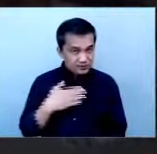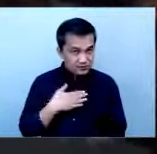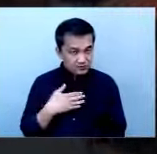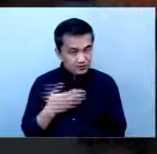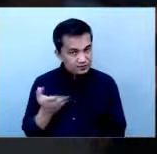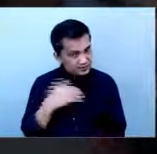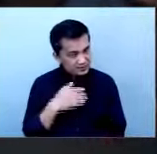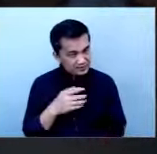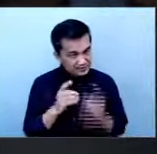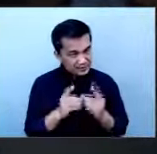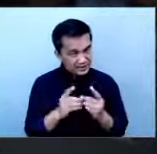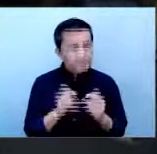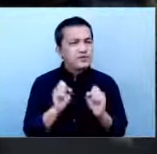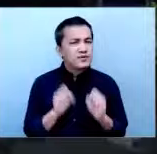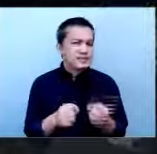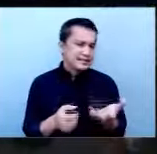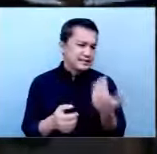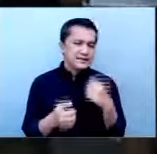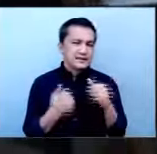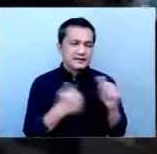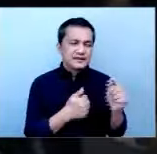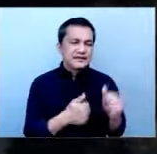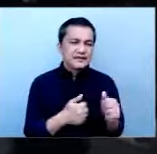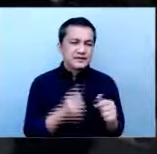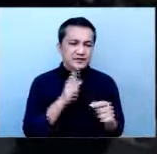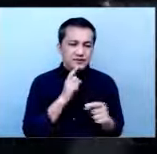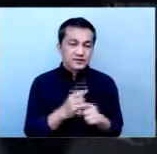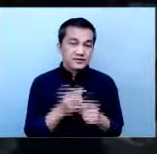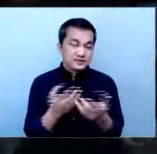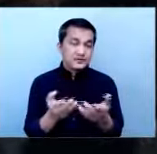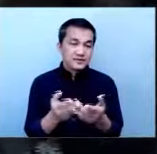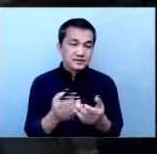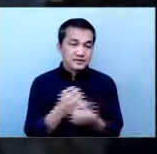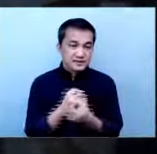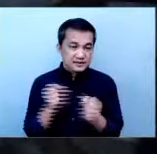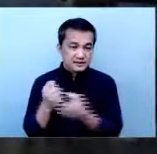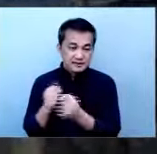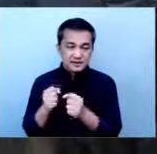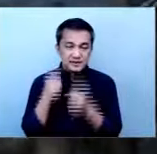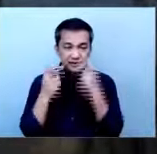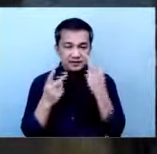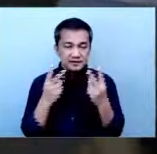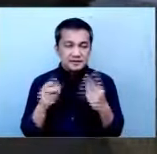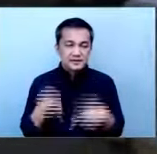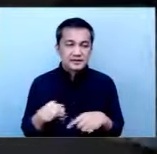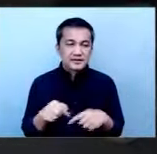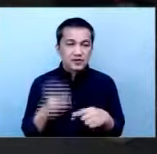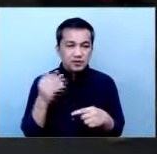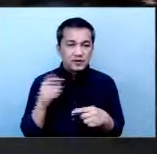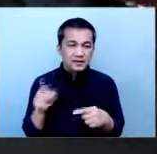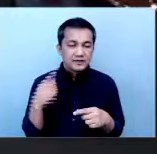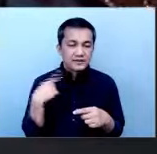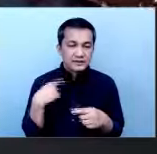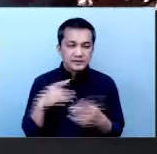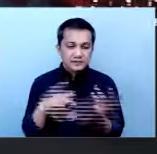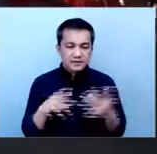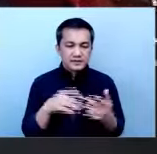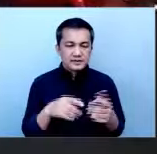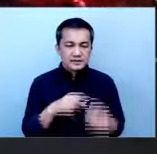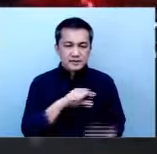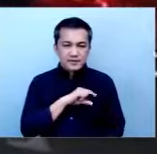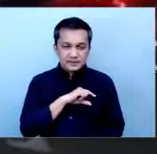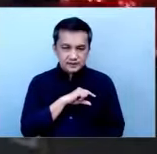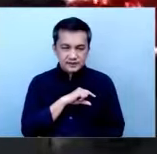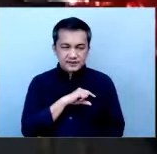mag-date, abay pwede pa pong humabol. And for sure, sigurado rin ang safety ng mga bibisita dito dahil may mga rumorondang pulis